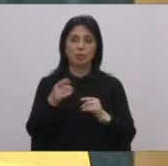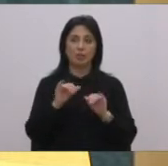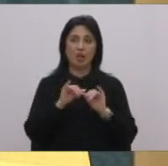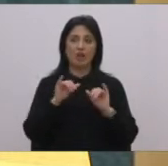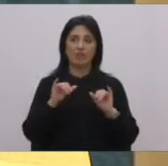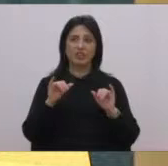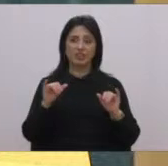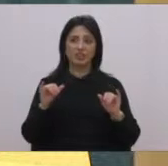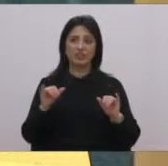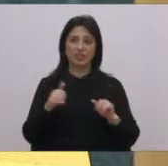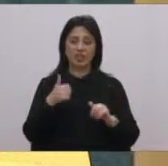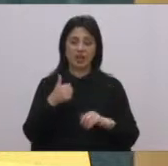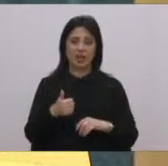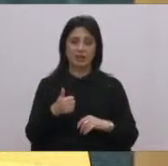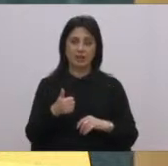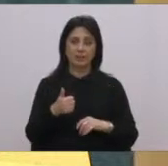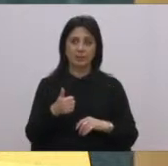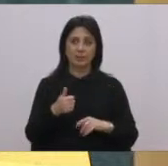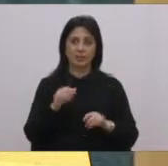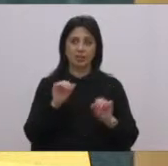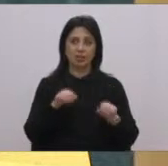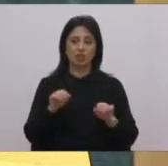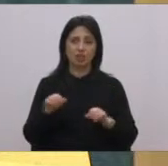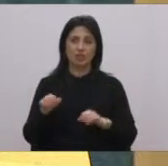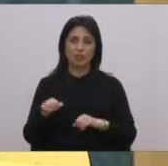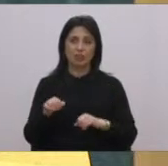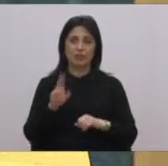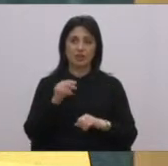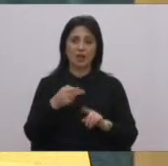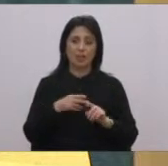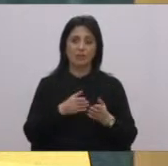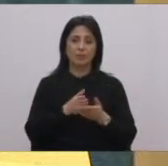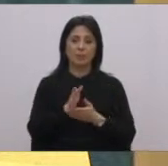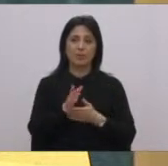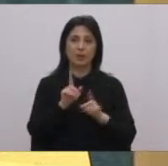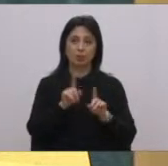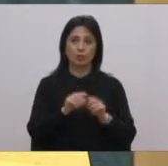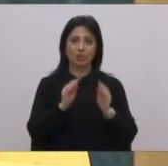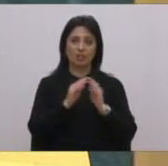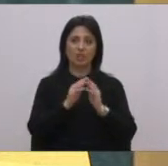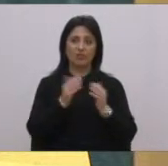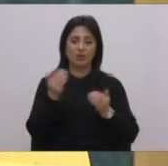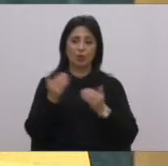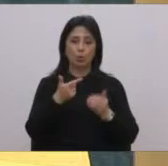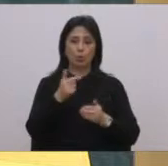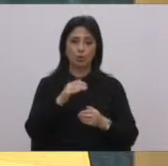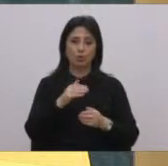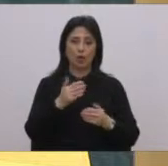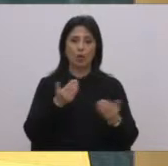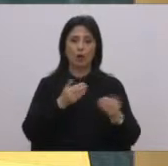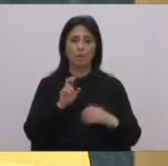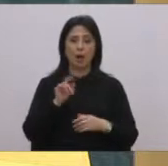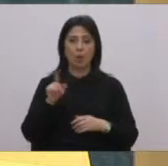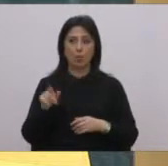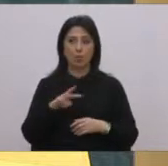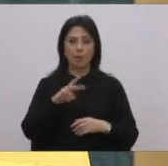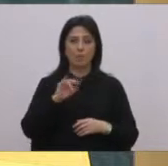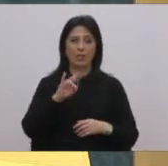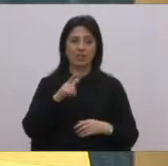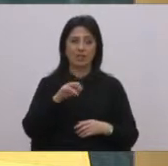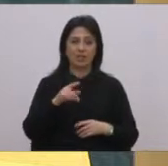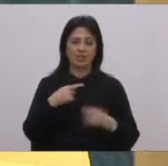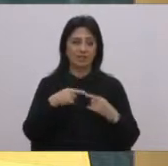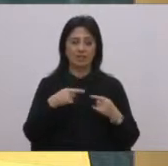განვითარების კარგი შესაძლებლობა და ამ მიმართულებითაც იგივე გუდაური იქნება, ბაკურიანი იქნება, მანგლისი იქნება თუ